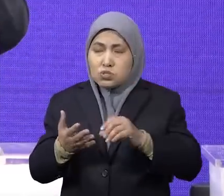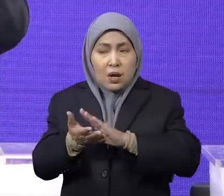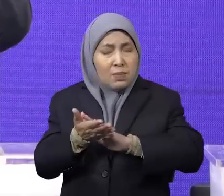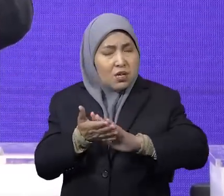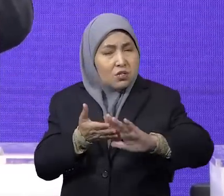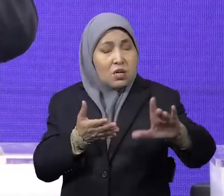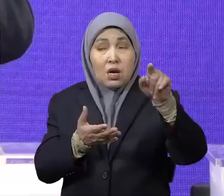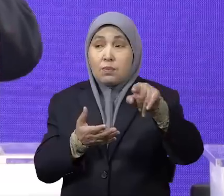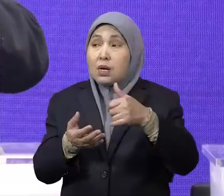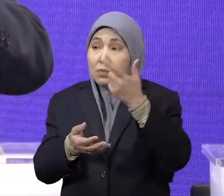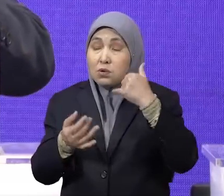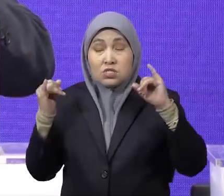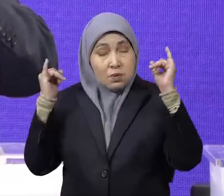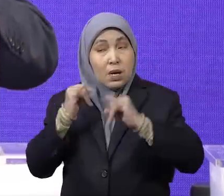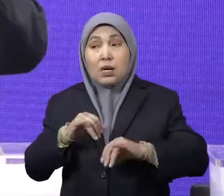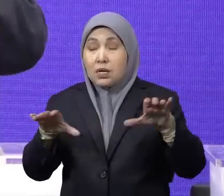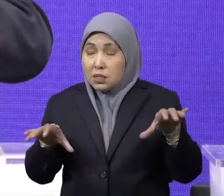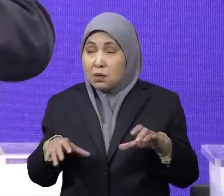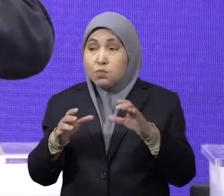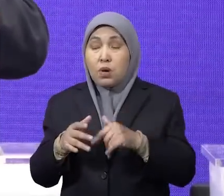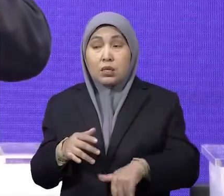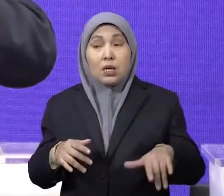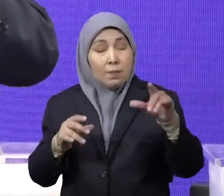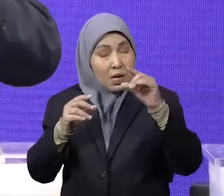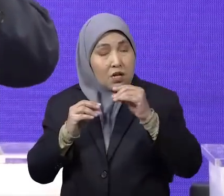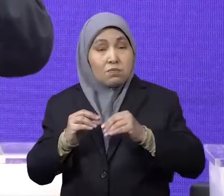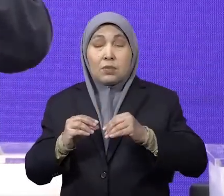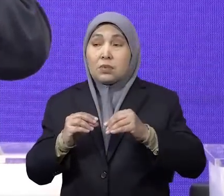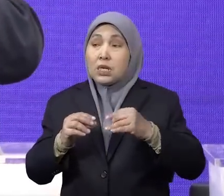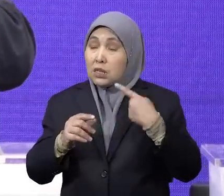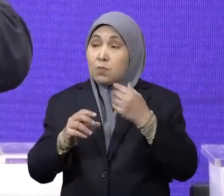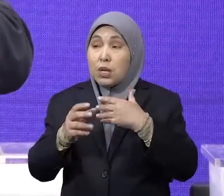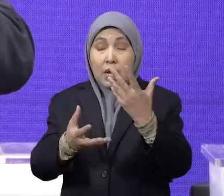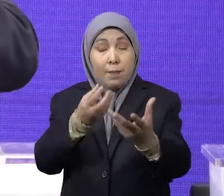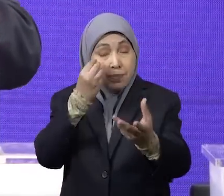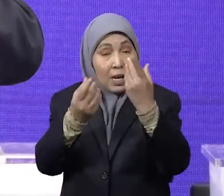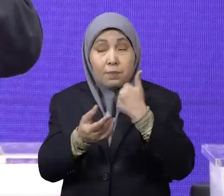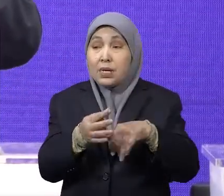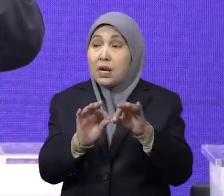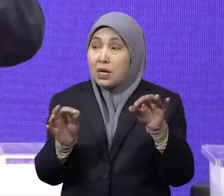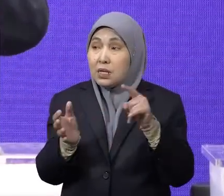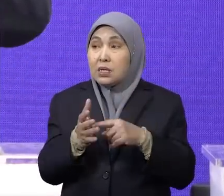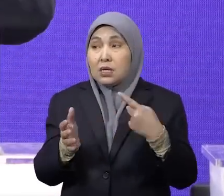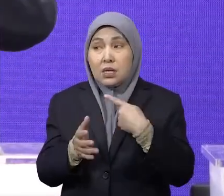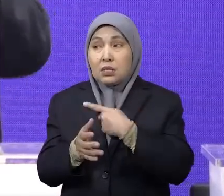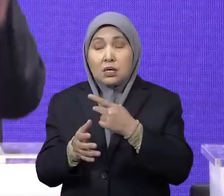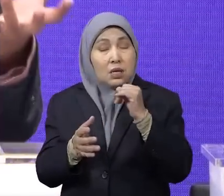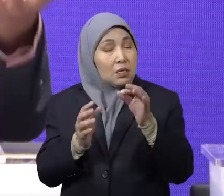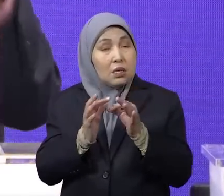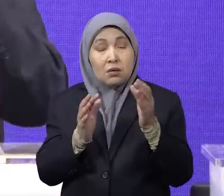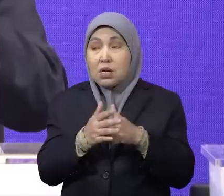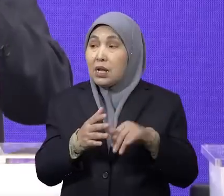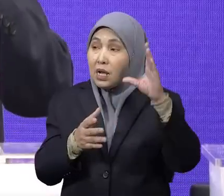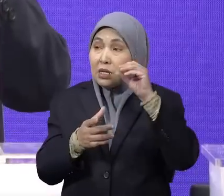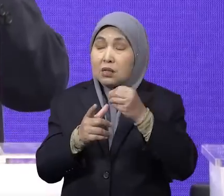menyucikan engkau atas ibadah yang dia lakukan. Pengajaran yang juga mungkin kita boleh ambil daripada ayat ini, kita tak kiralah lelaki